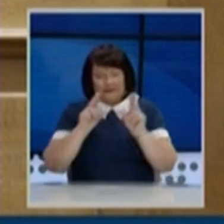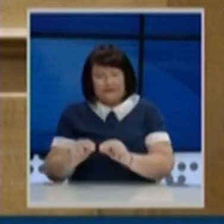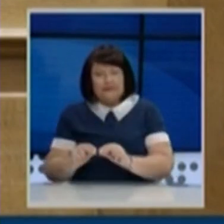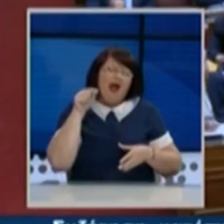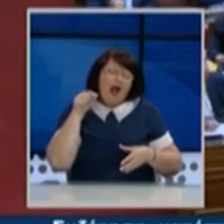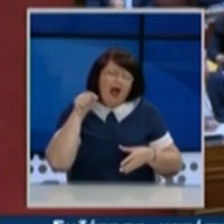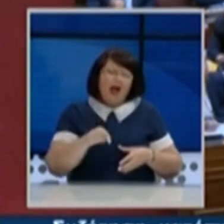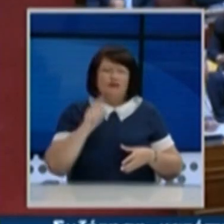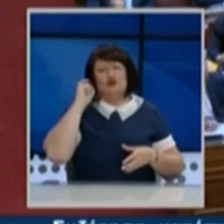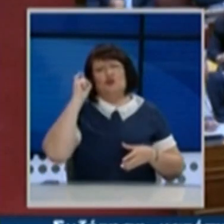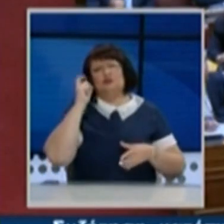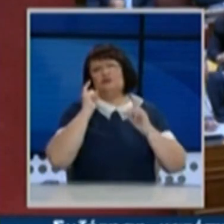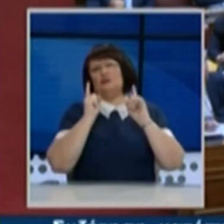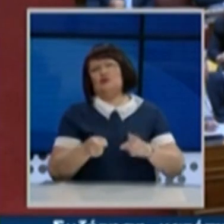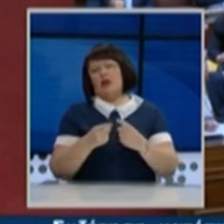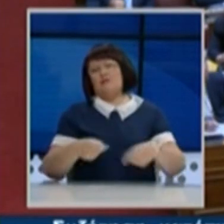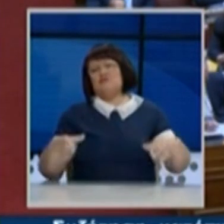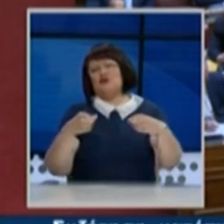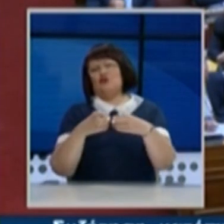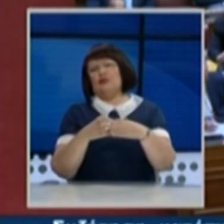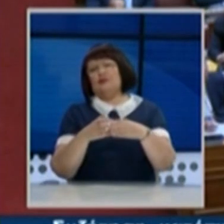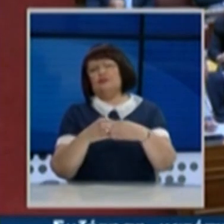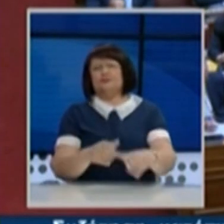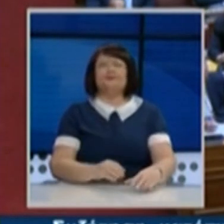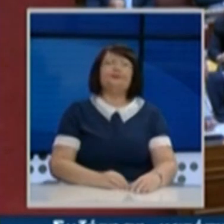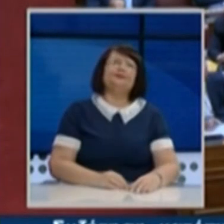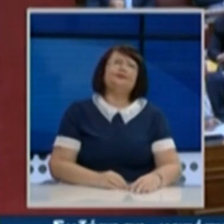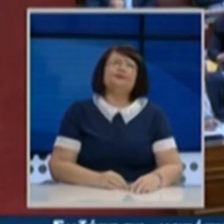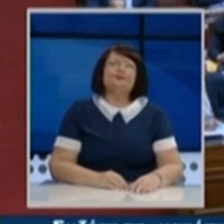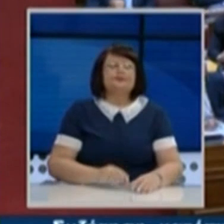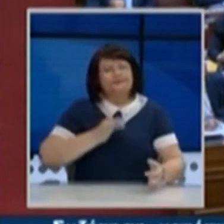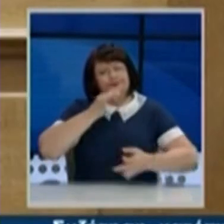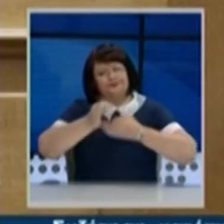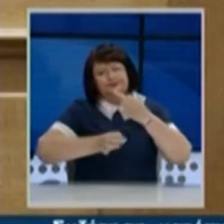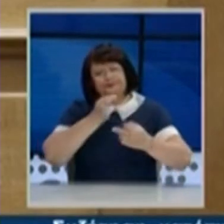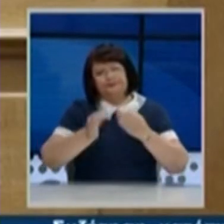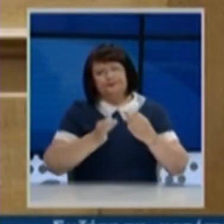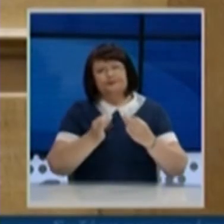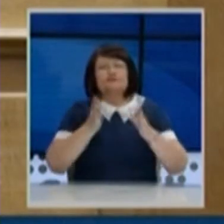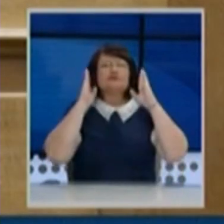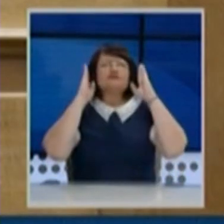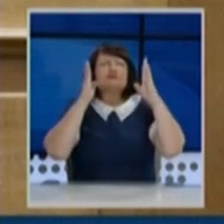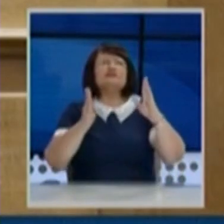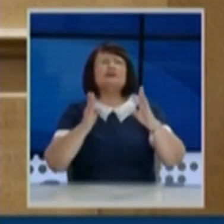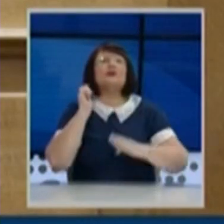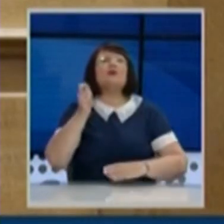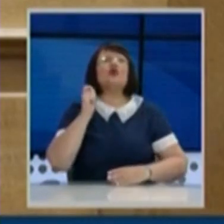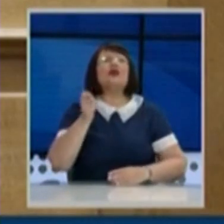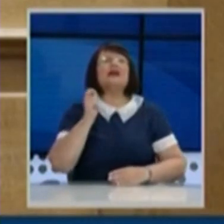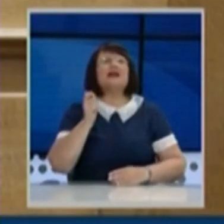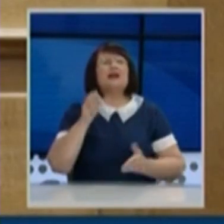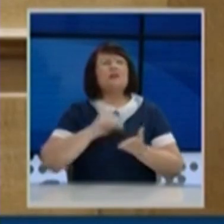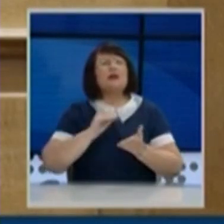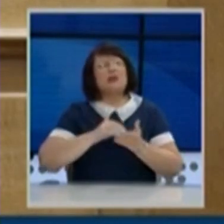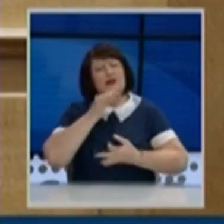των συνθήκων. Σε ό,τι αφορά το επίκεντρο της πολιτικής μας, δεν θα κουραστώ να